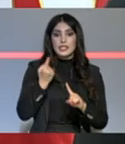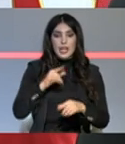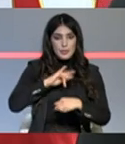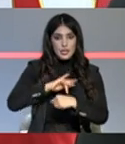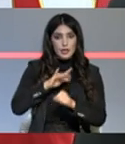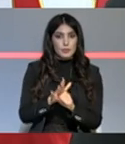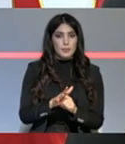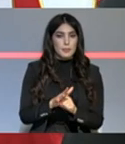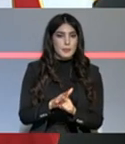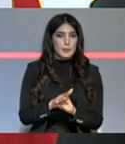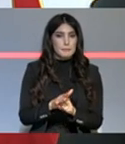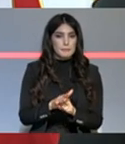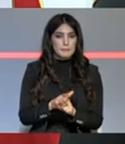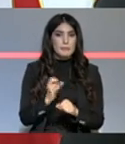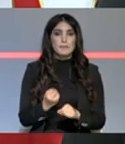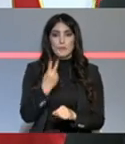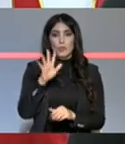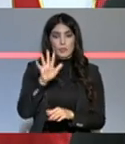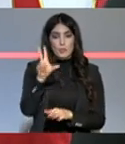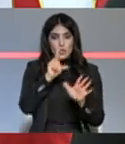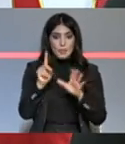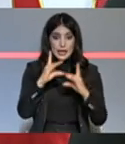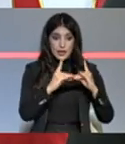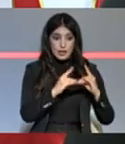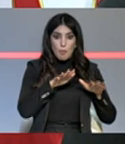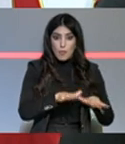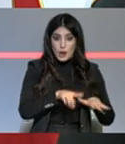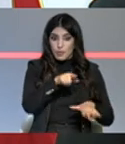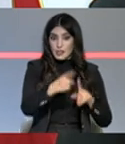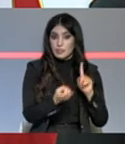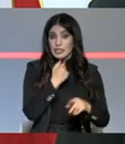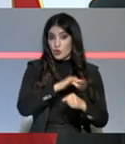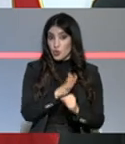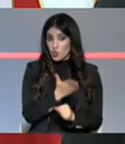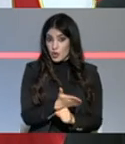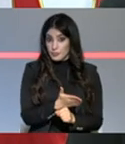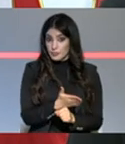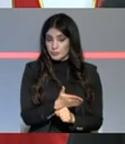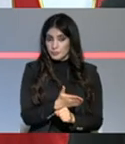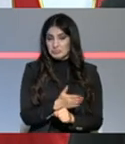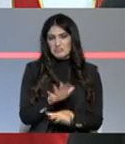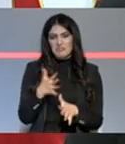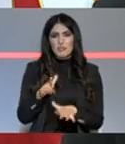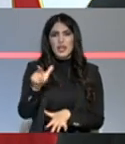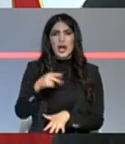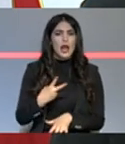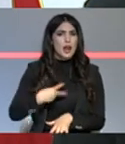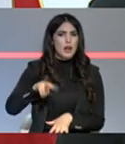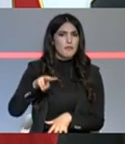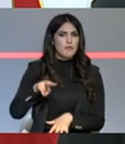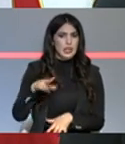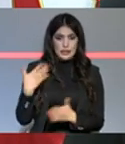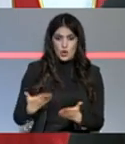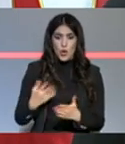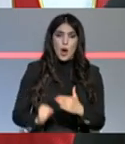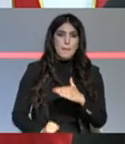حتى ال 285 اللي قلت لك عليهم هذوما مخصصين للكوفيد، لمرضى الكوفيد. عندنا قرابه 2000 وتوا حتى